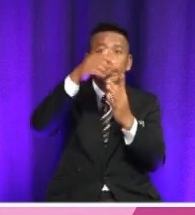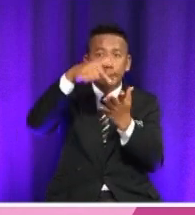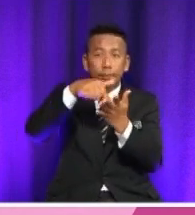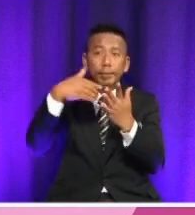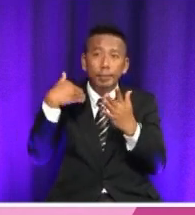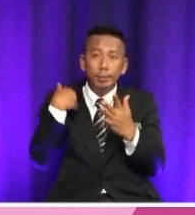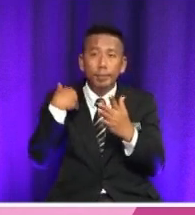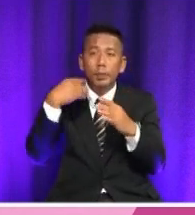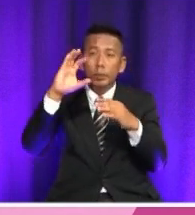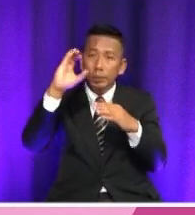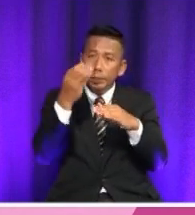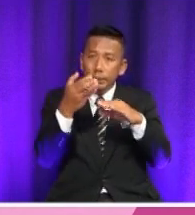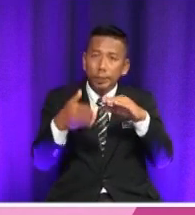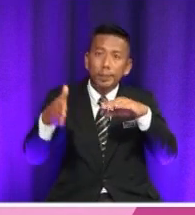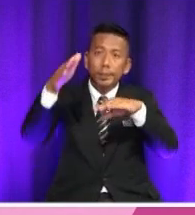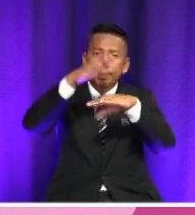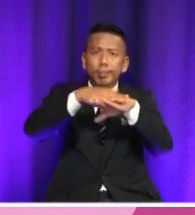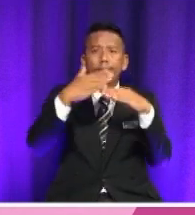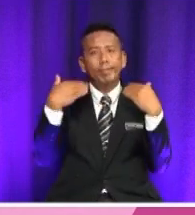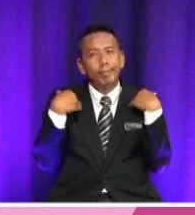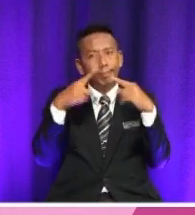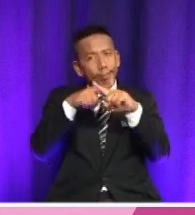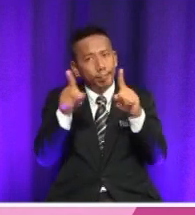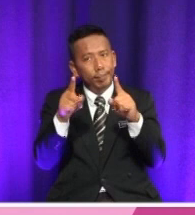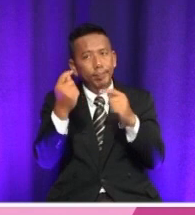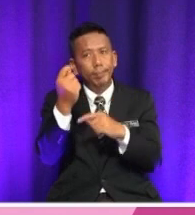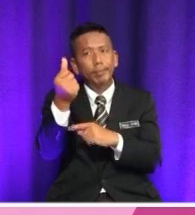pun ada cuma bagian atas tuh dia ada cleaner